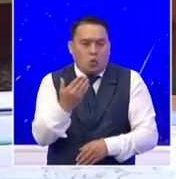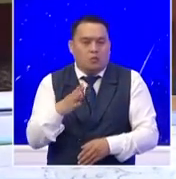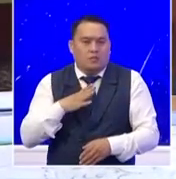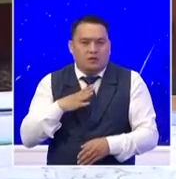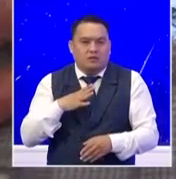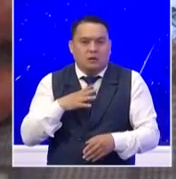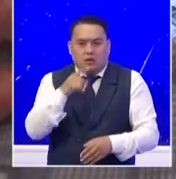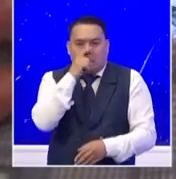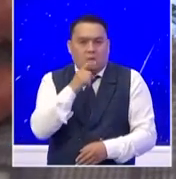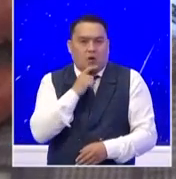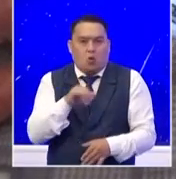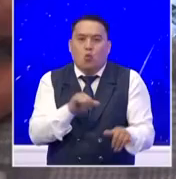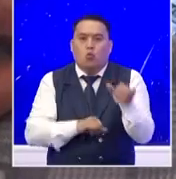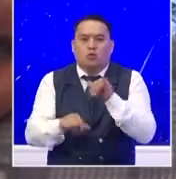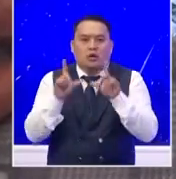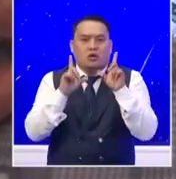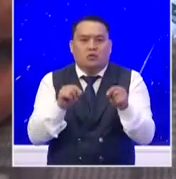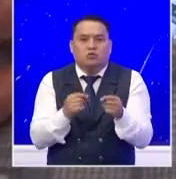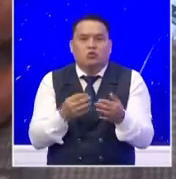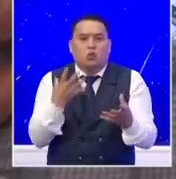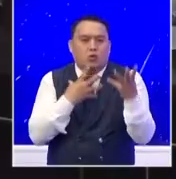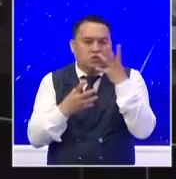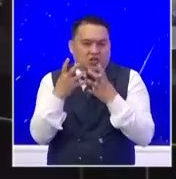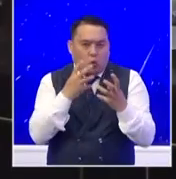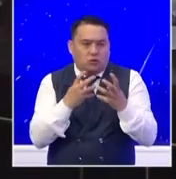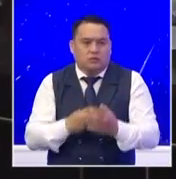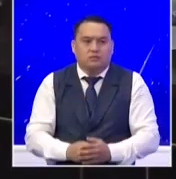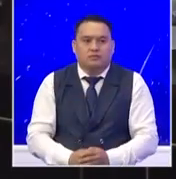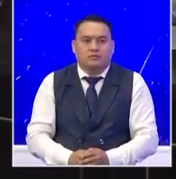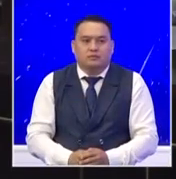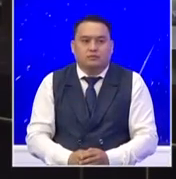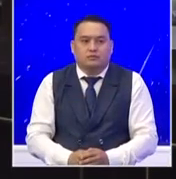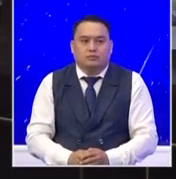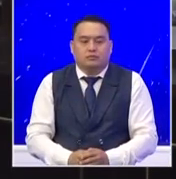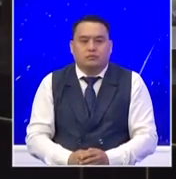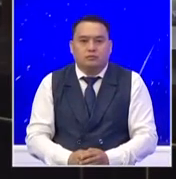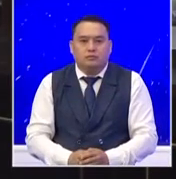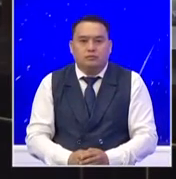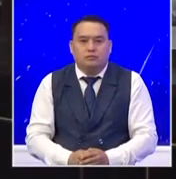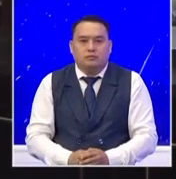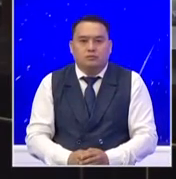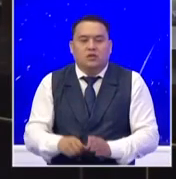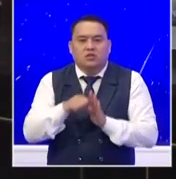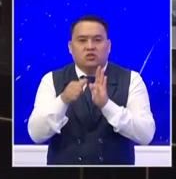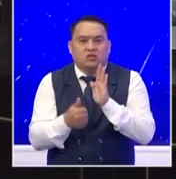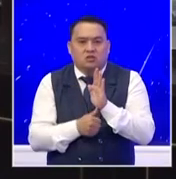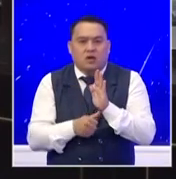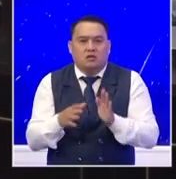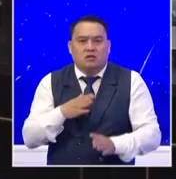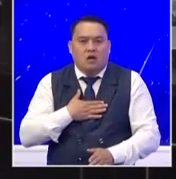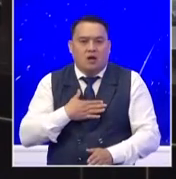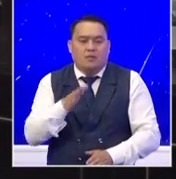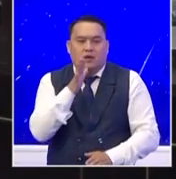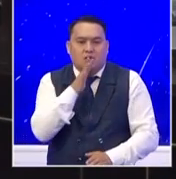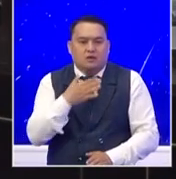еще не совсем понимал, куда едет и насколько это серьезно. Это в 45-м году 16-летние, 17-летние